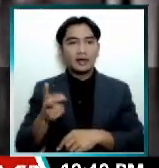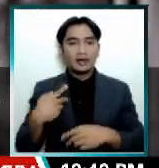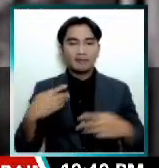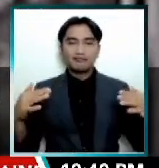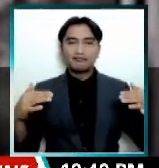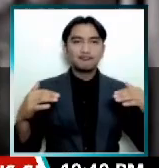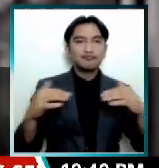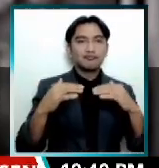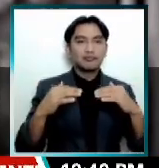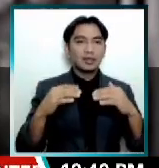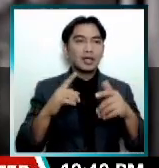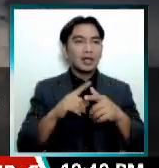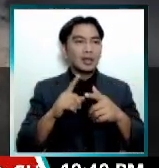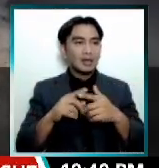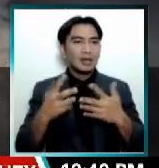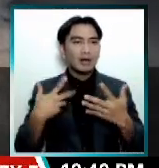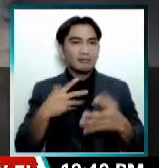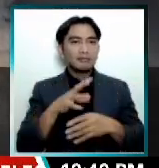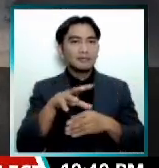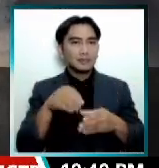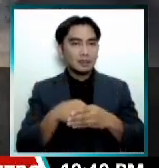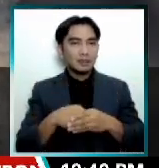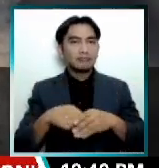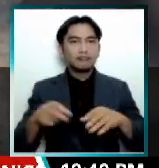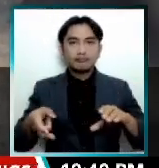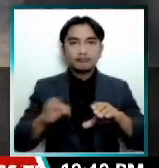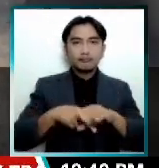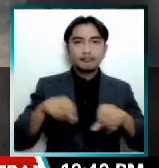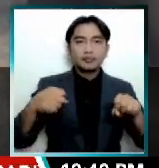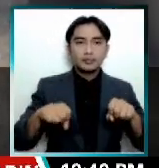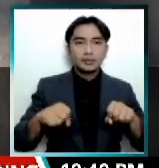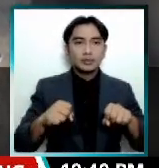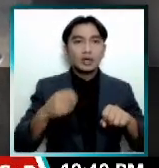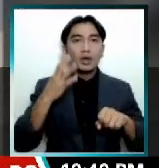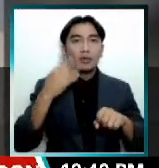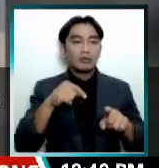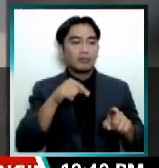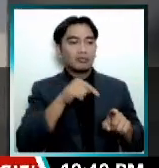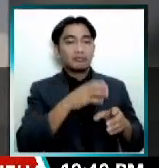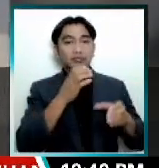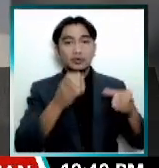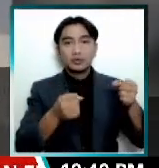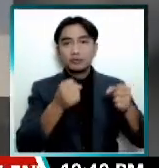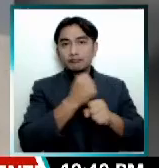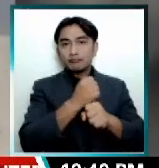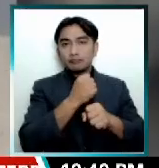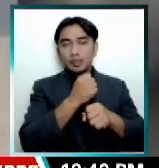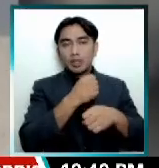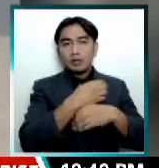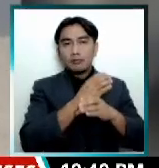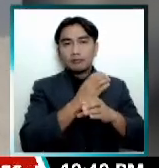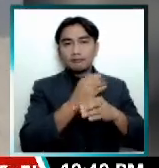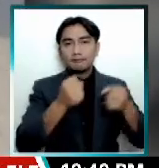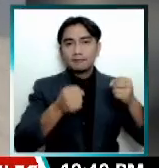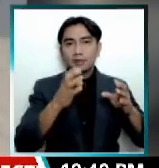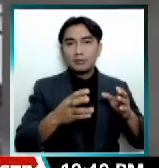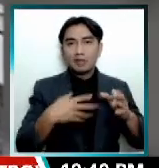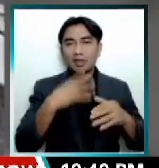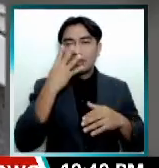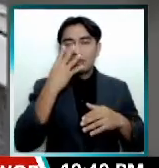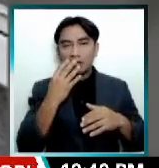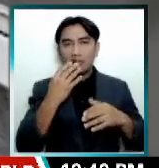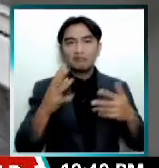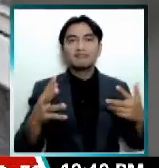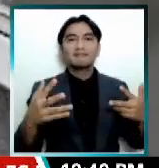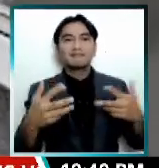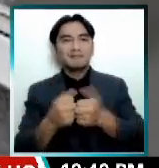motorsiklo. Ayon sa pulisya, nakatulog ang driver ng bumanggang SUV. Mula sa GMA Regional TV